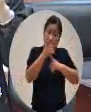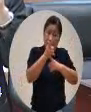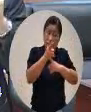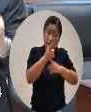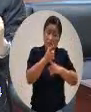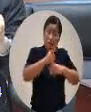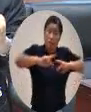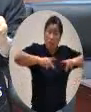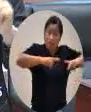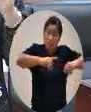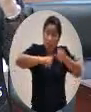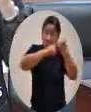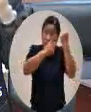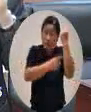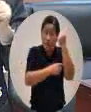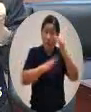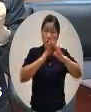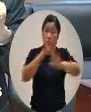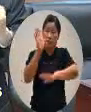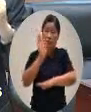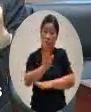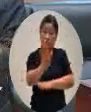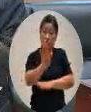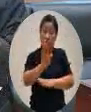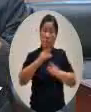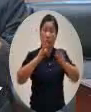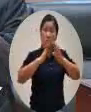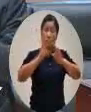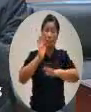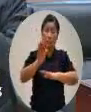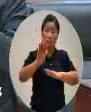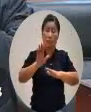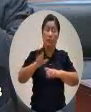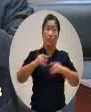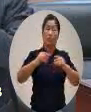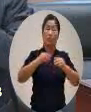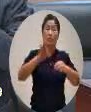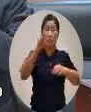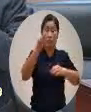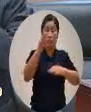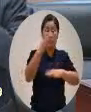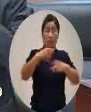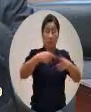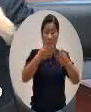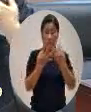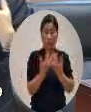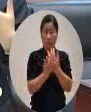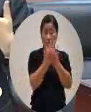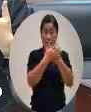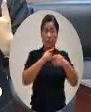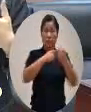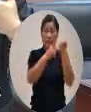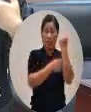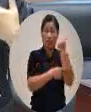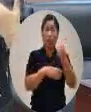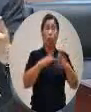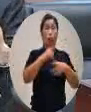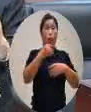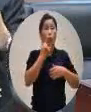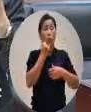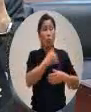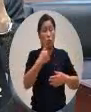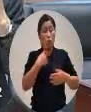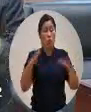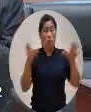然後呢來修改我們市有財產法或者是我們來訂自治條例我們議會甚至我跟這個政新助議員我們都有講過我們